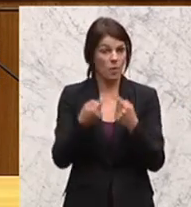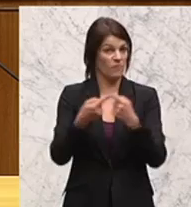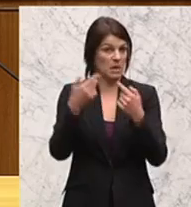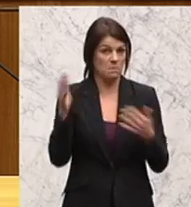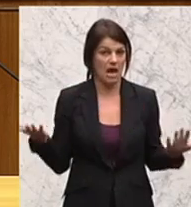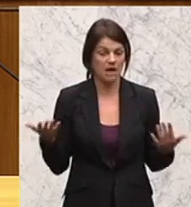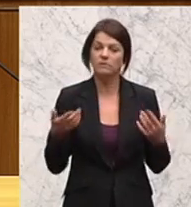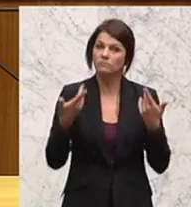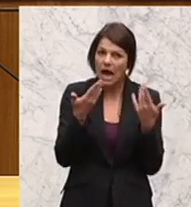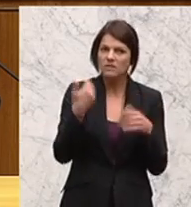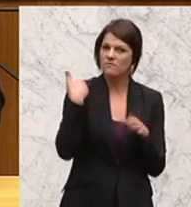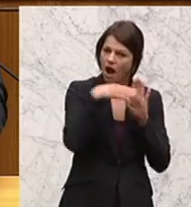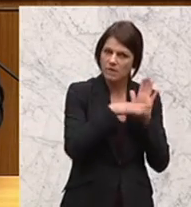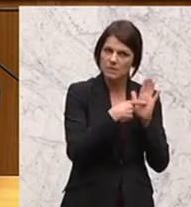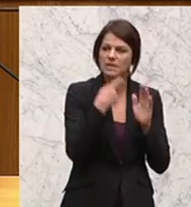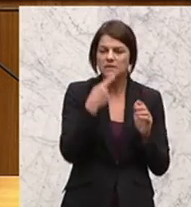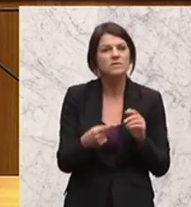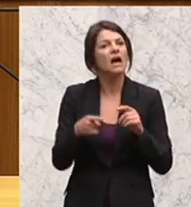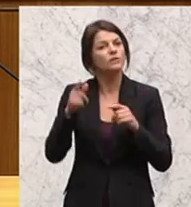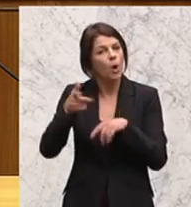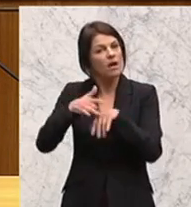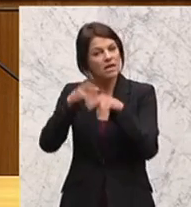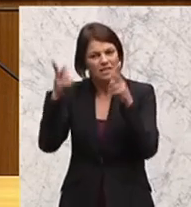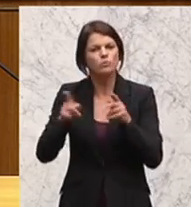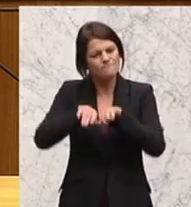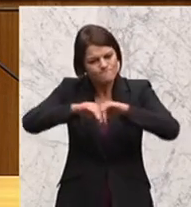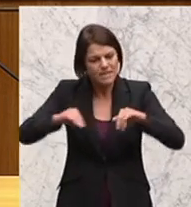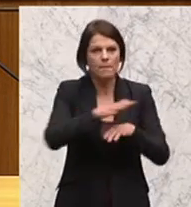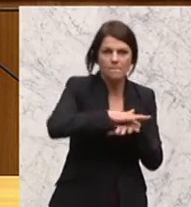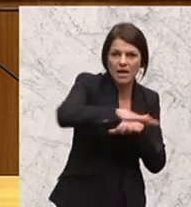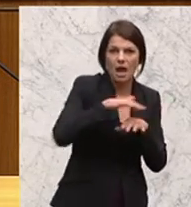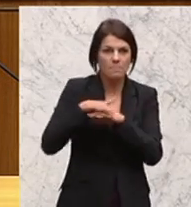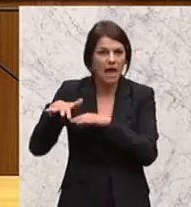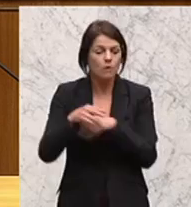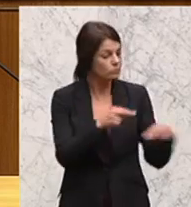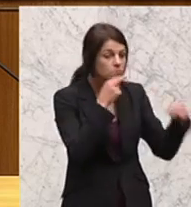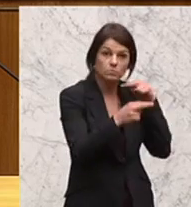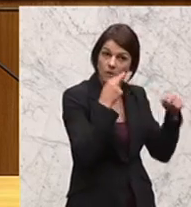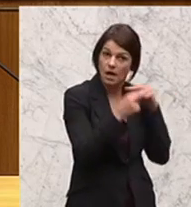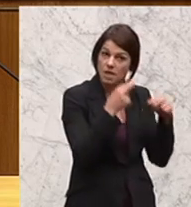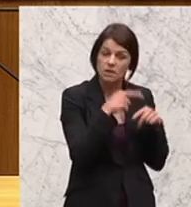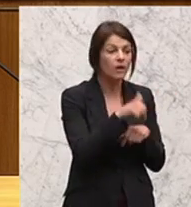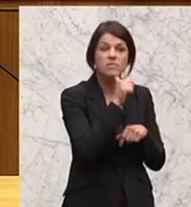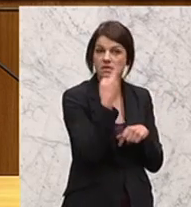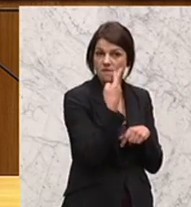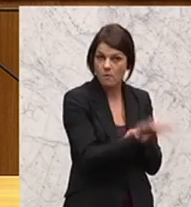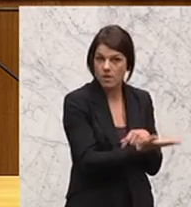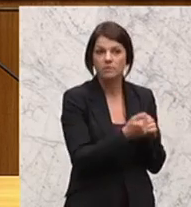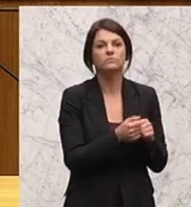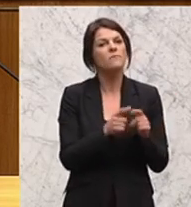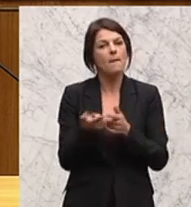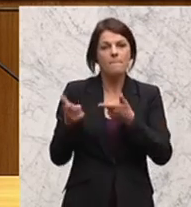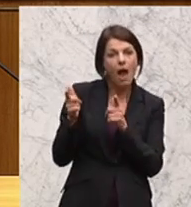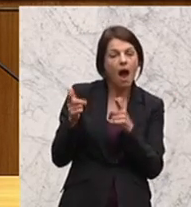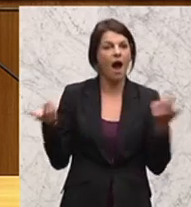nämlich in der Gastronomie getrennte Bereiche sicherzustellen, nämlich im Speisebereich, der Nichtraucherbereich, in